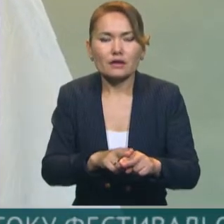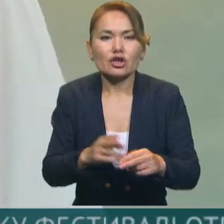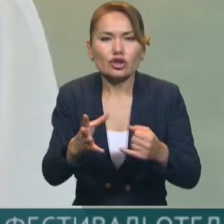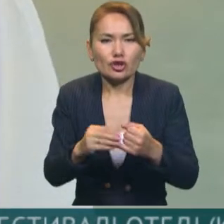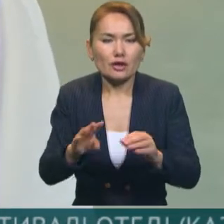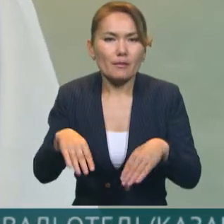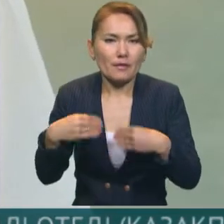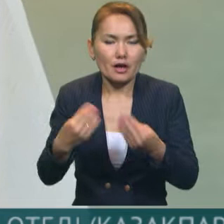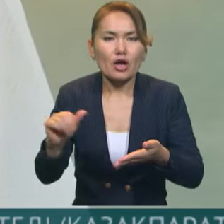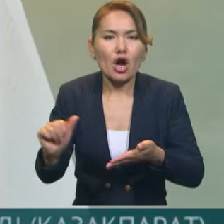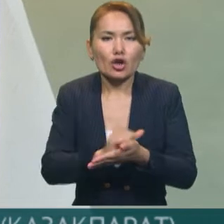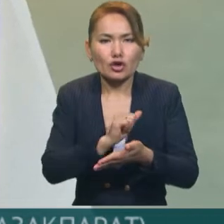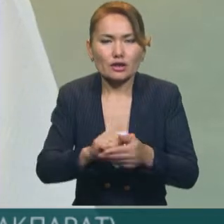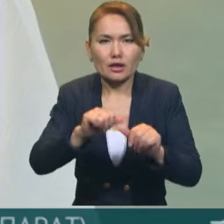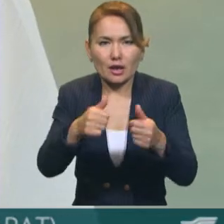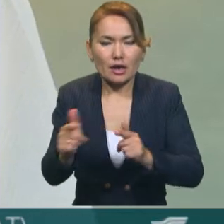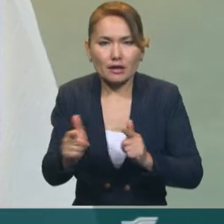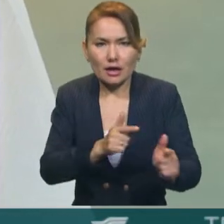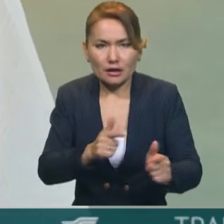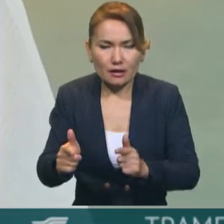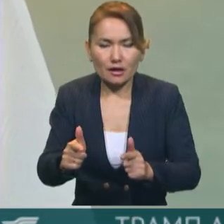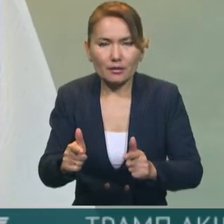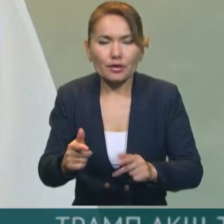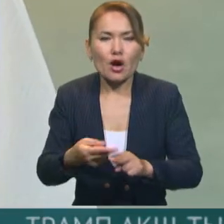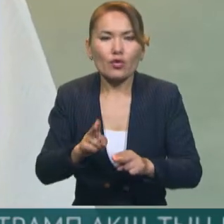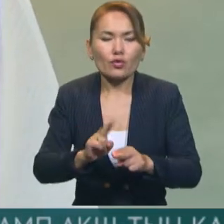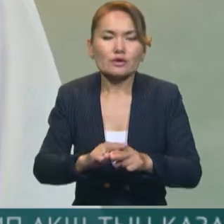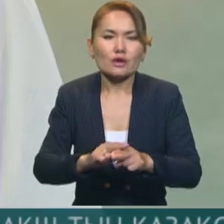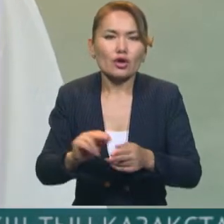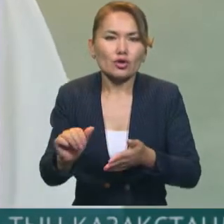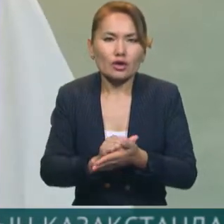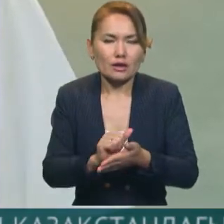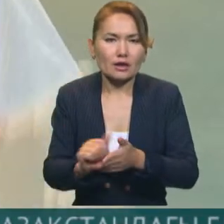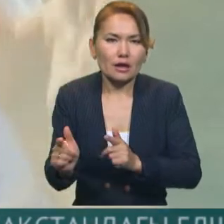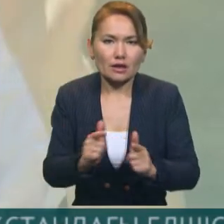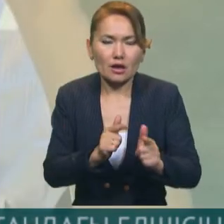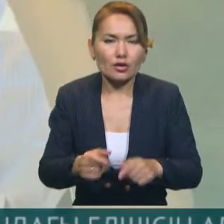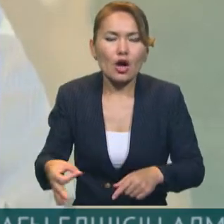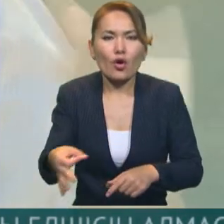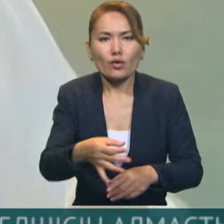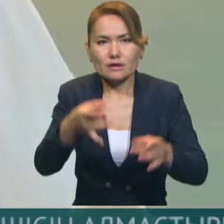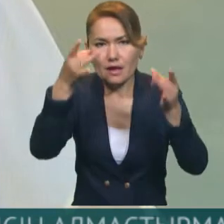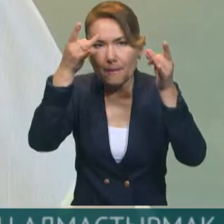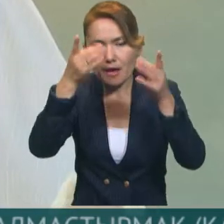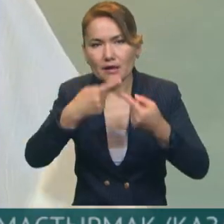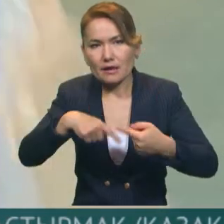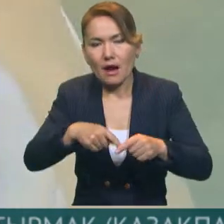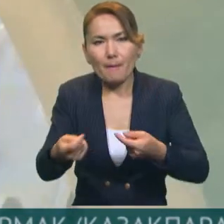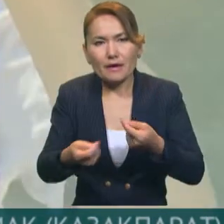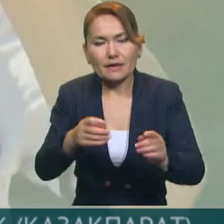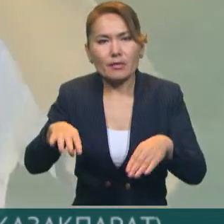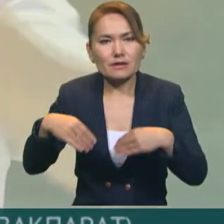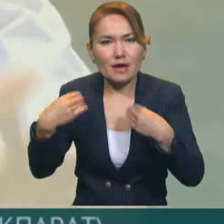бөлінді. Оның құжаттары дайындалды. Оның мен өзінің құжаттарын дайындап, сол облыстық мәдениет басқармасына тапсырдым. Ары